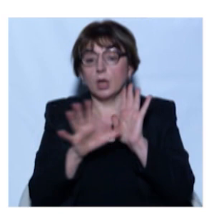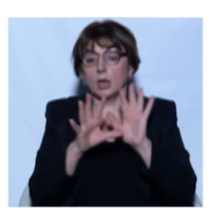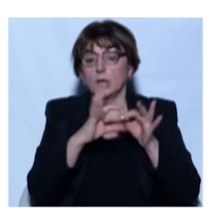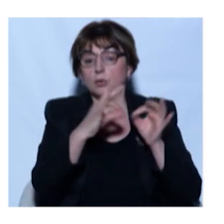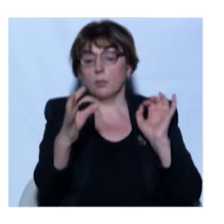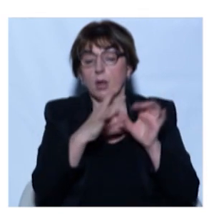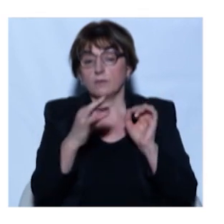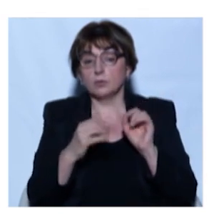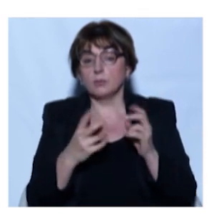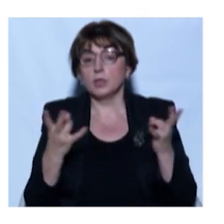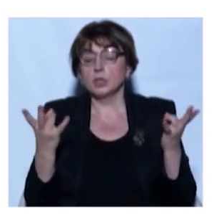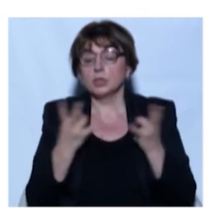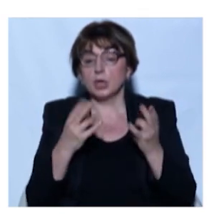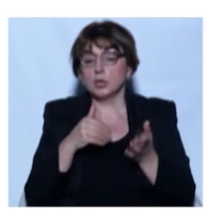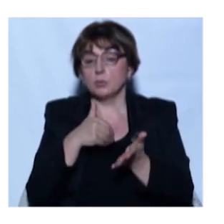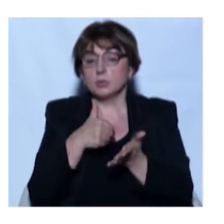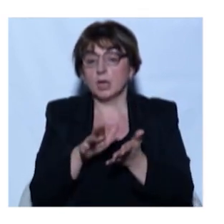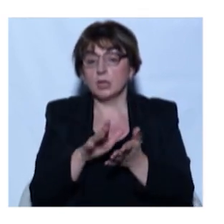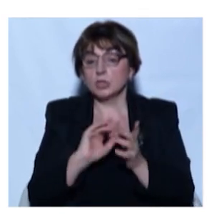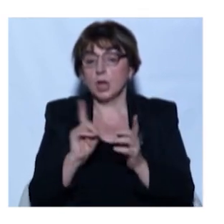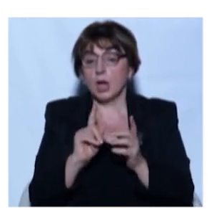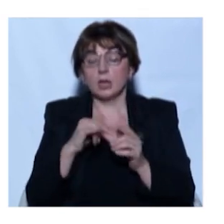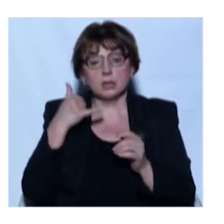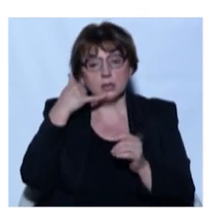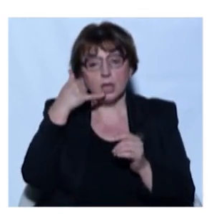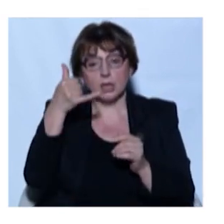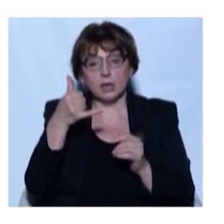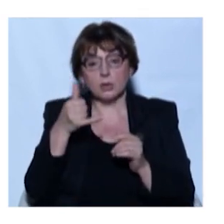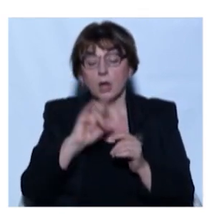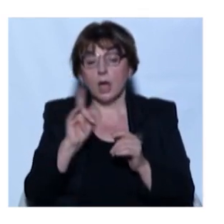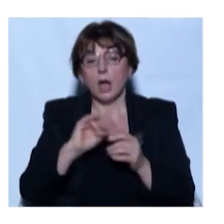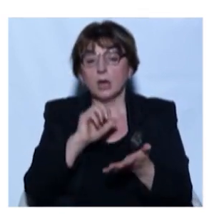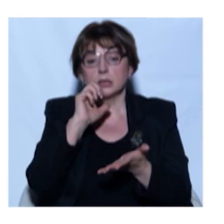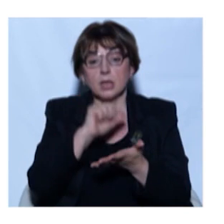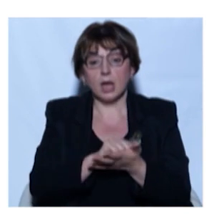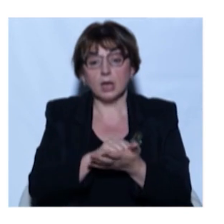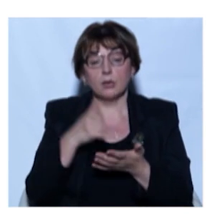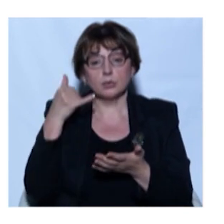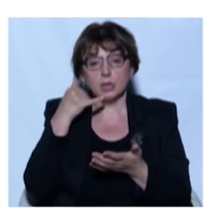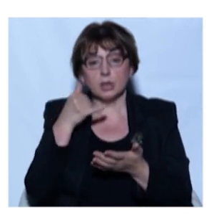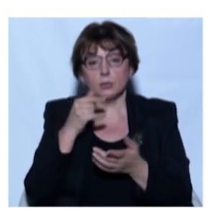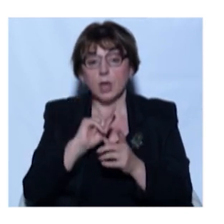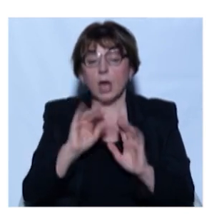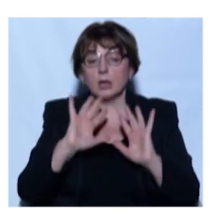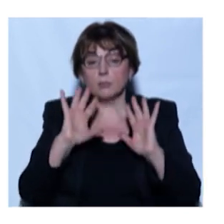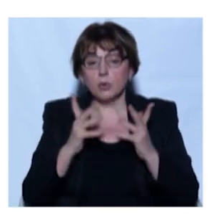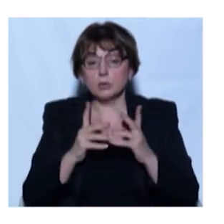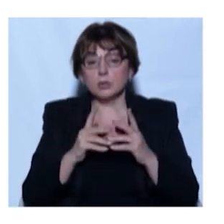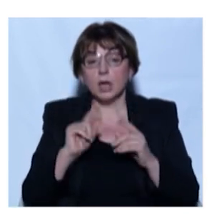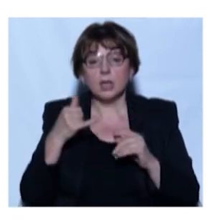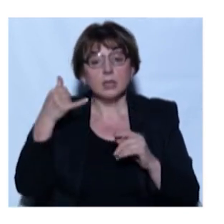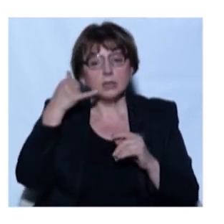ელექტროსადენებს. საჭიროების გარეშე არ დარეკო, არ დააკავო ტელეფონი, რომ არ მოხდეს